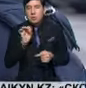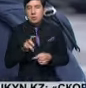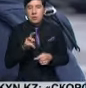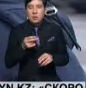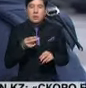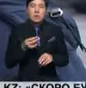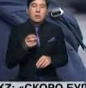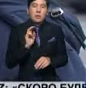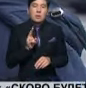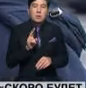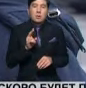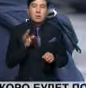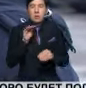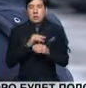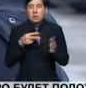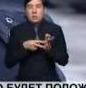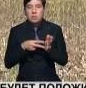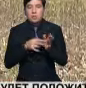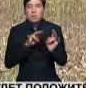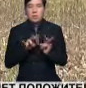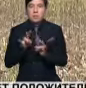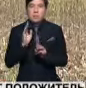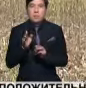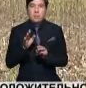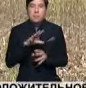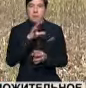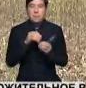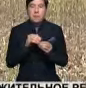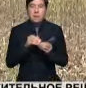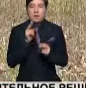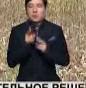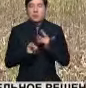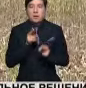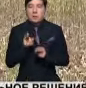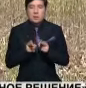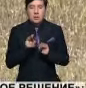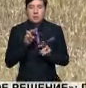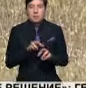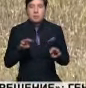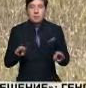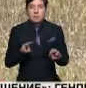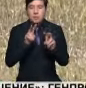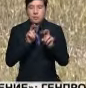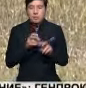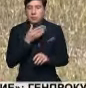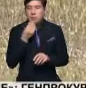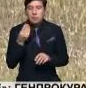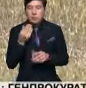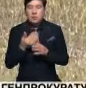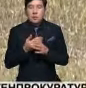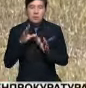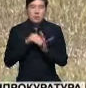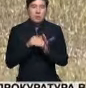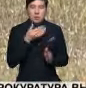поэтому как бы цена, сложившаяся на сегодня, такая. Несмотря на жалобы аграриев на цены, в министерстве пока не рассматривают меры поддержки в связи